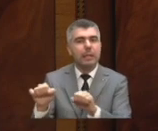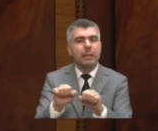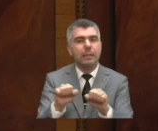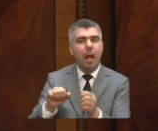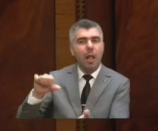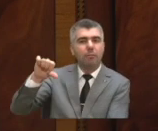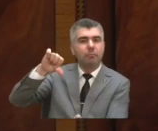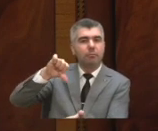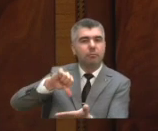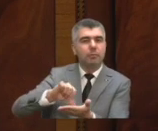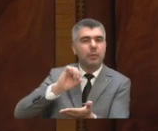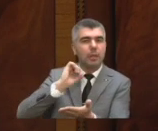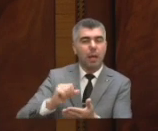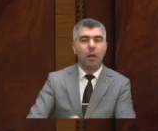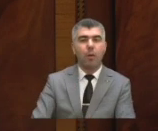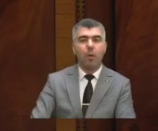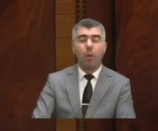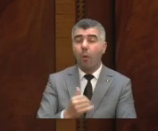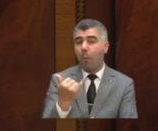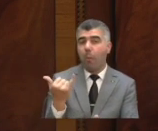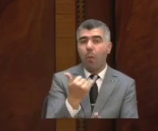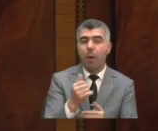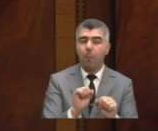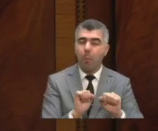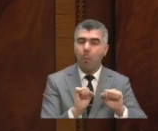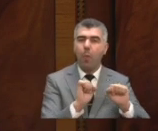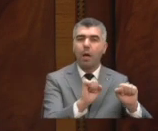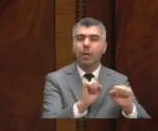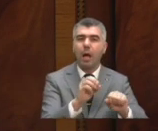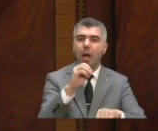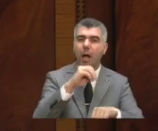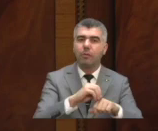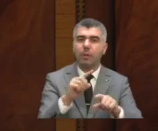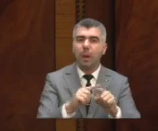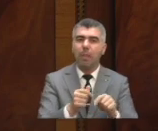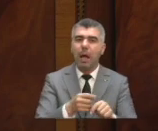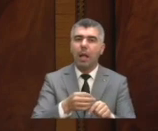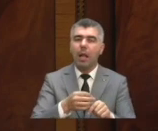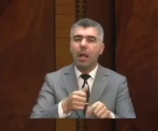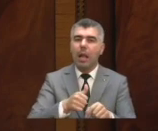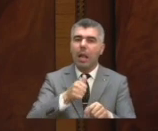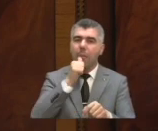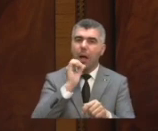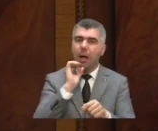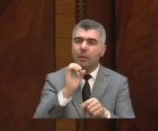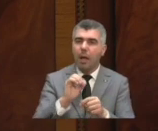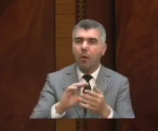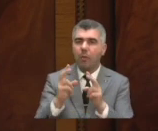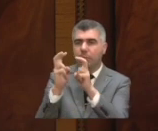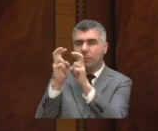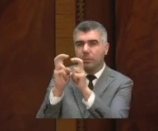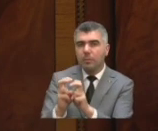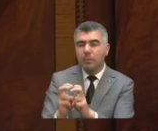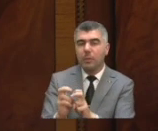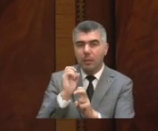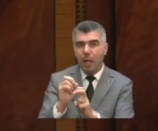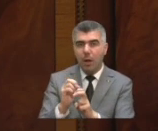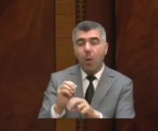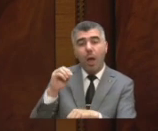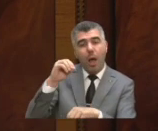الحوز او فيما يخص مواجهه اشكاليه ندره المياه او توطيد اسس الدوله